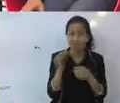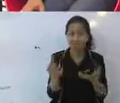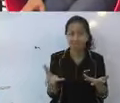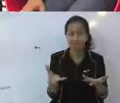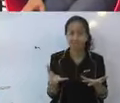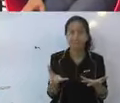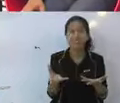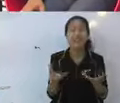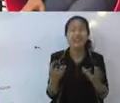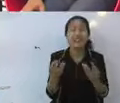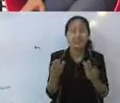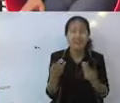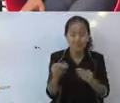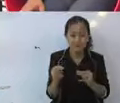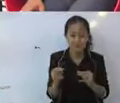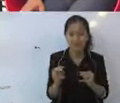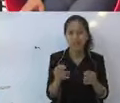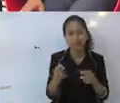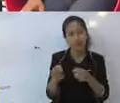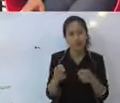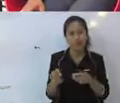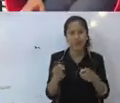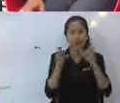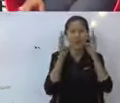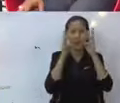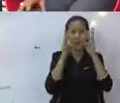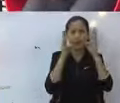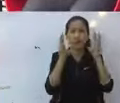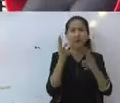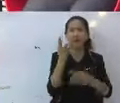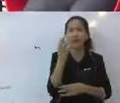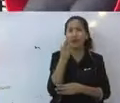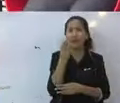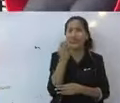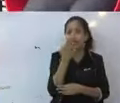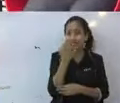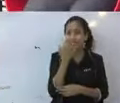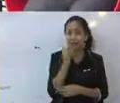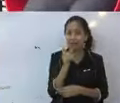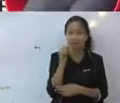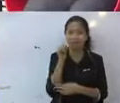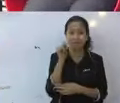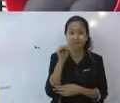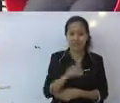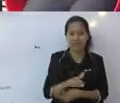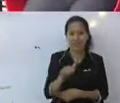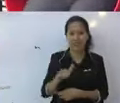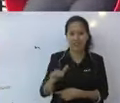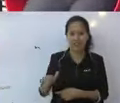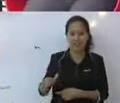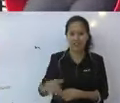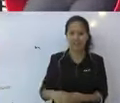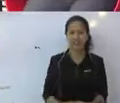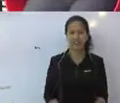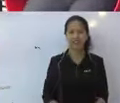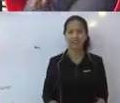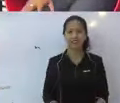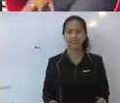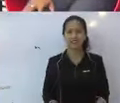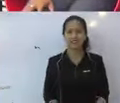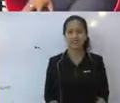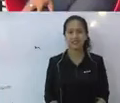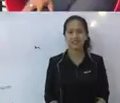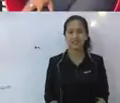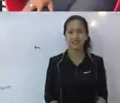hope Ma'am Genesis nakuha niya. Sabi niya, opo ma'am, thank you po. Ayan. So ganun ma'am. Ganun na lang po yung mas maganda natin gawin pagdating po sa ano,